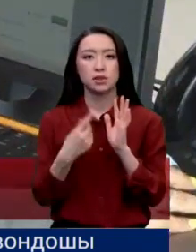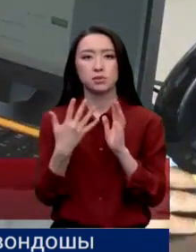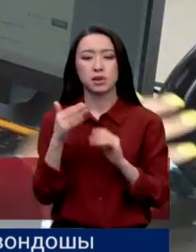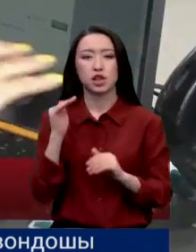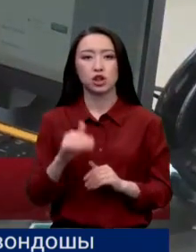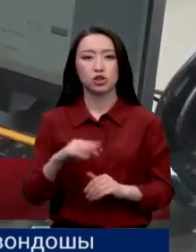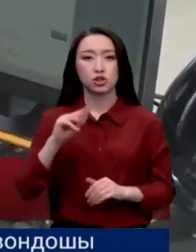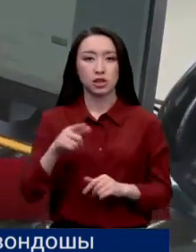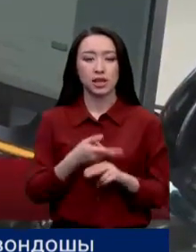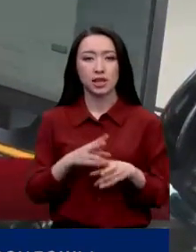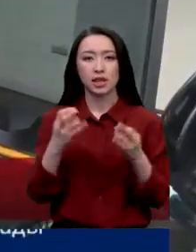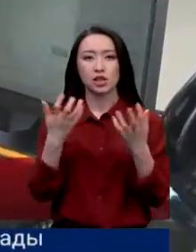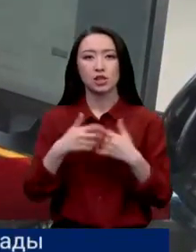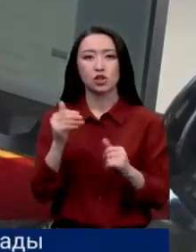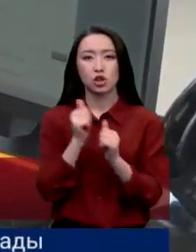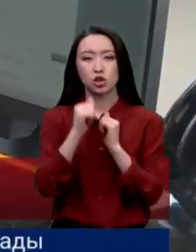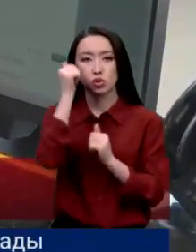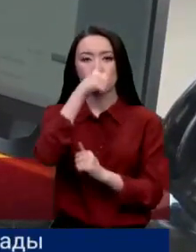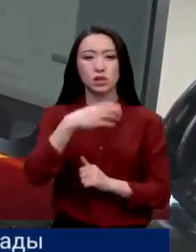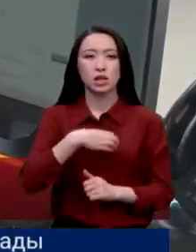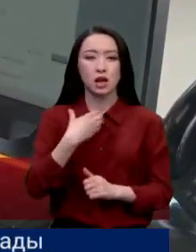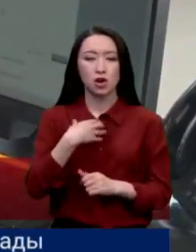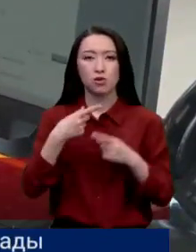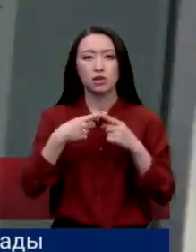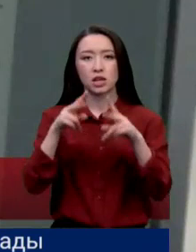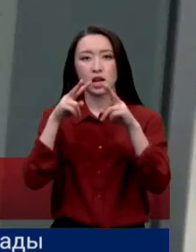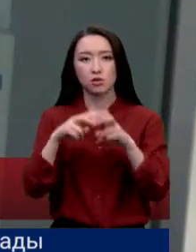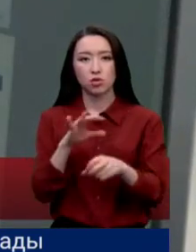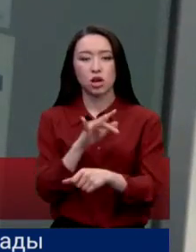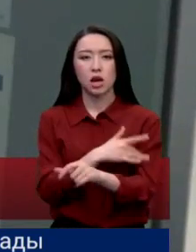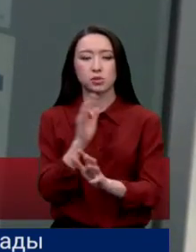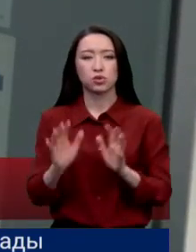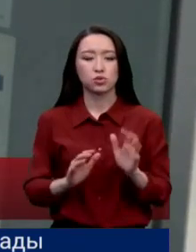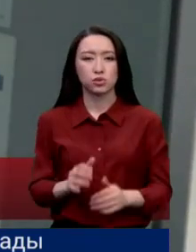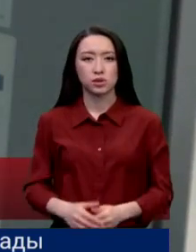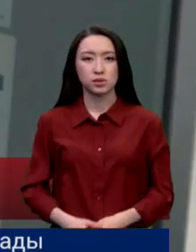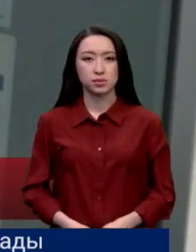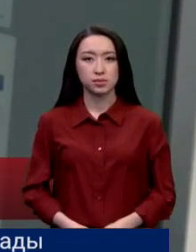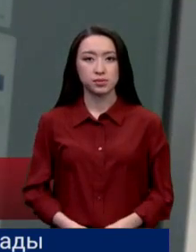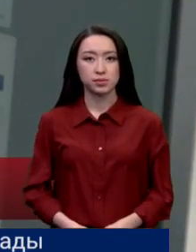76,5 тысяч тенге. Это не считая ежегодной страховки, техосмотра, ну и, собственно, обслуживания авто.